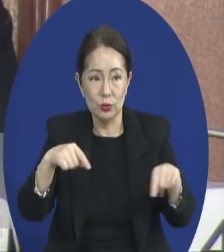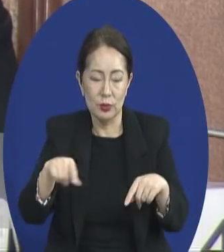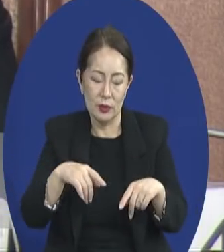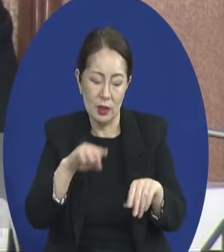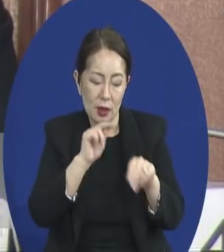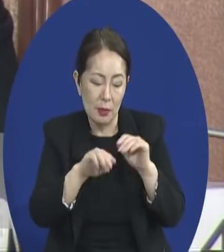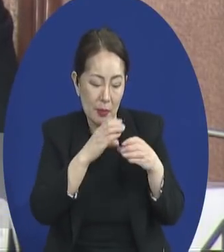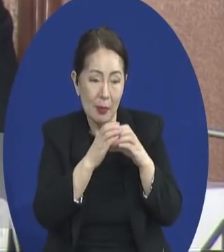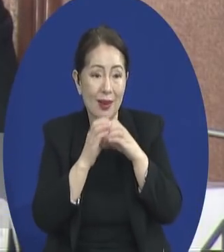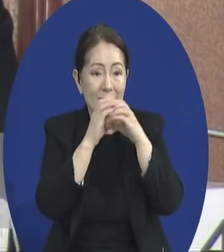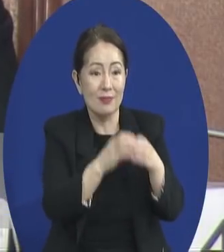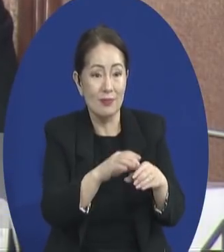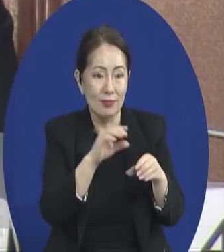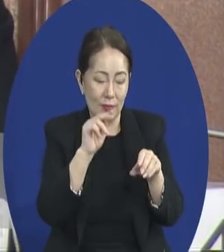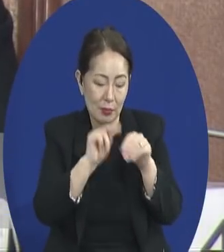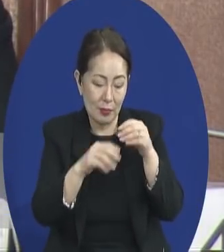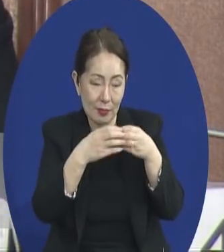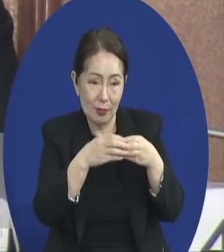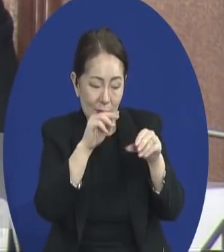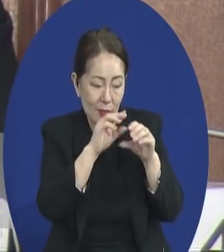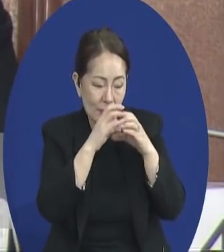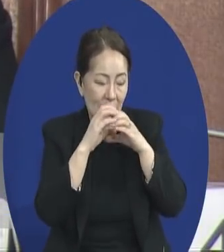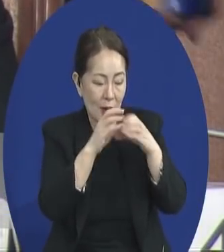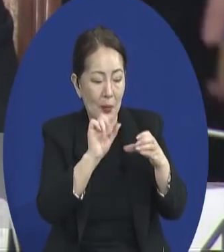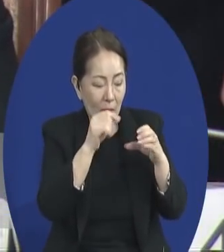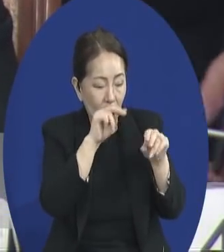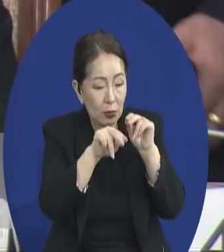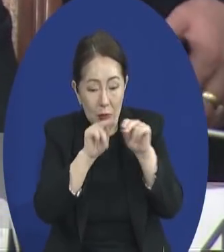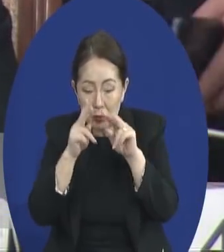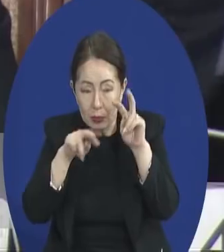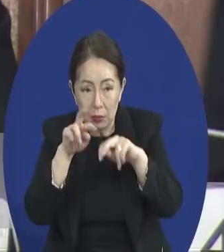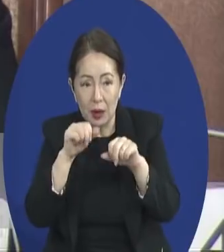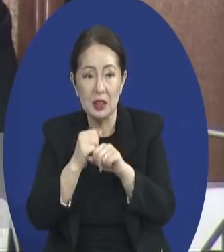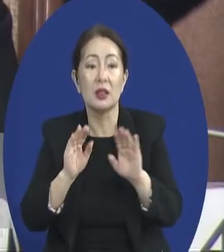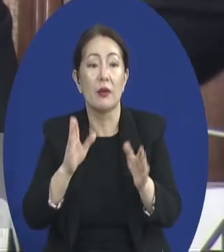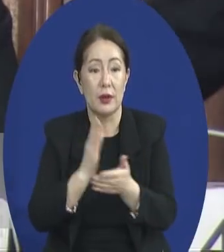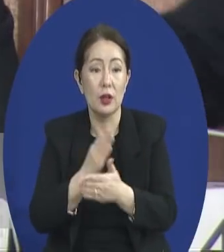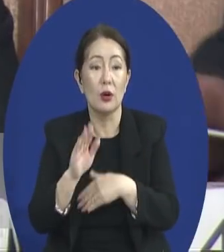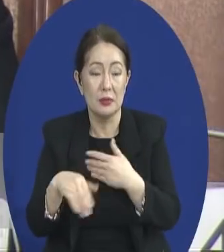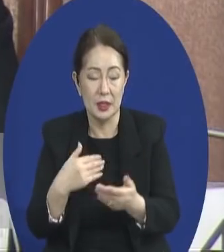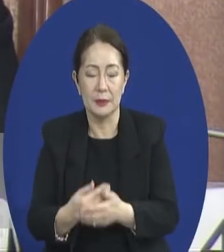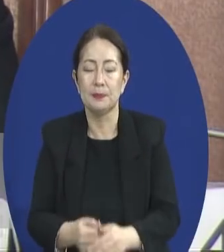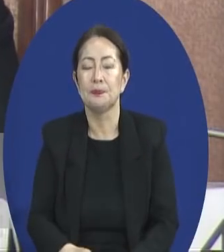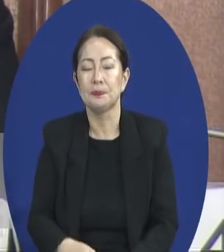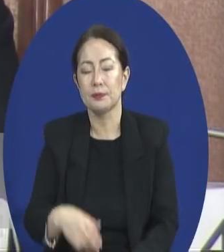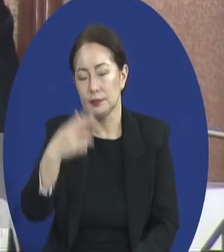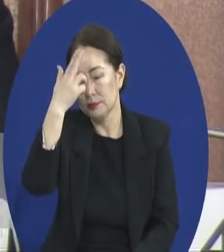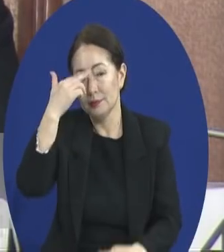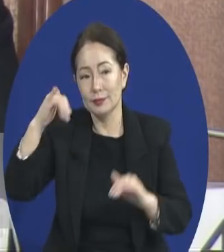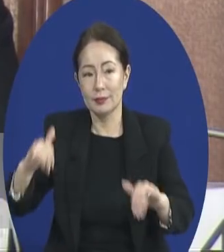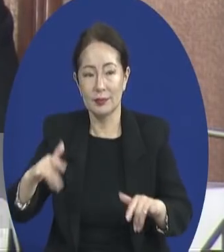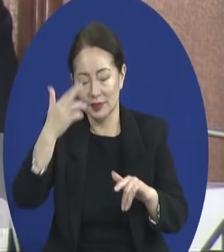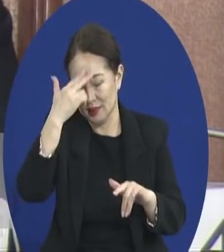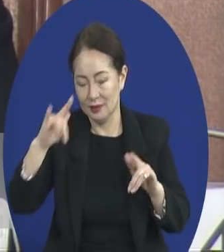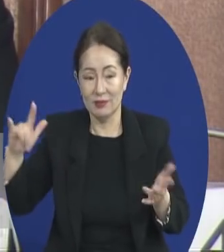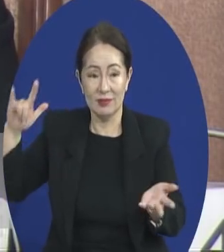багийг явуулж тэнцээ бол тандалт сэргийлтийг бол харуй арга хэмжээг бол авч байгаа. За энэ Чингис хаан нисэх онгоцны буудлын дээр